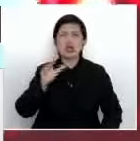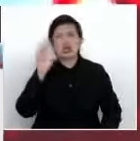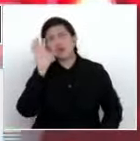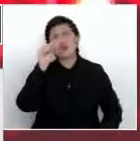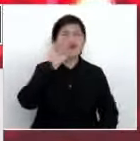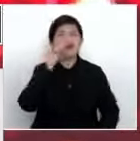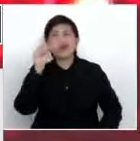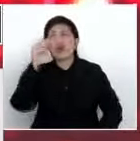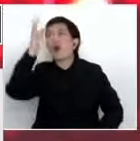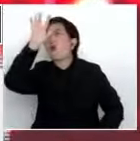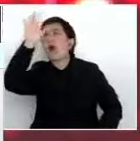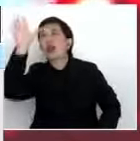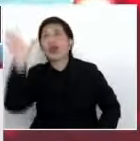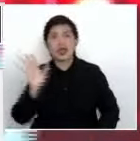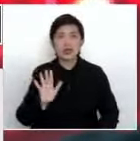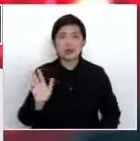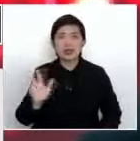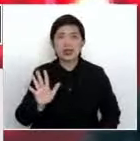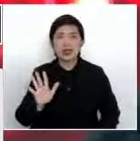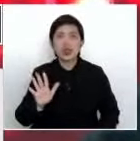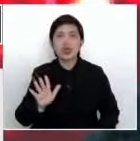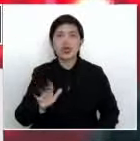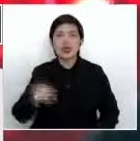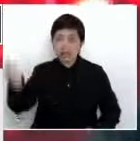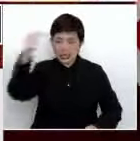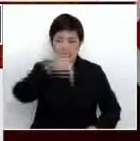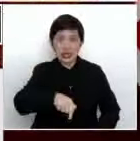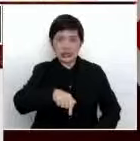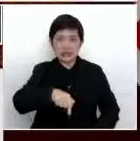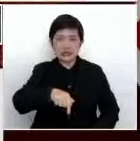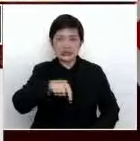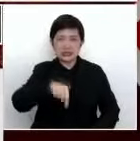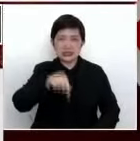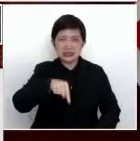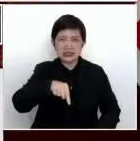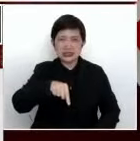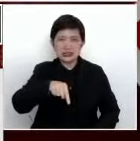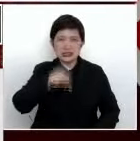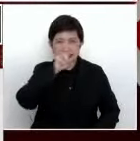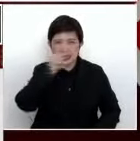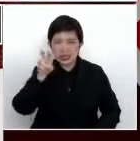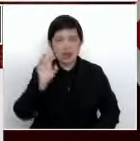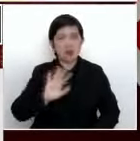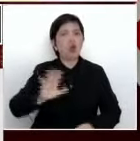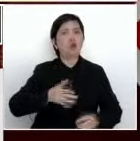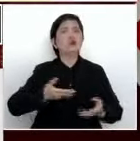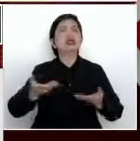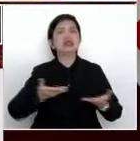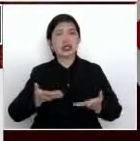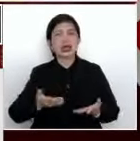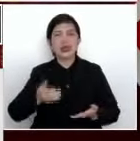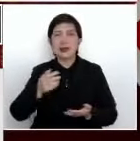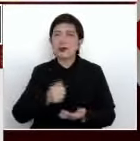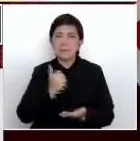dengan berangan-angan sementara pada saat kita turun nantinya itu belum terlaksana Jadi yang